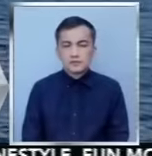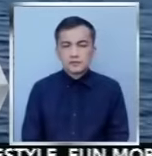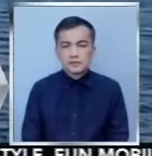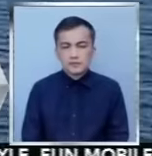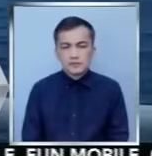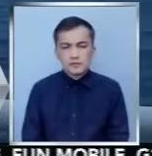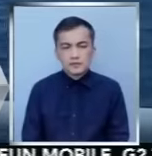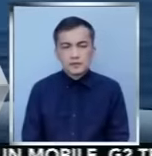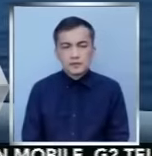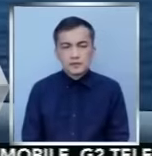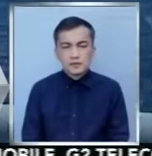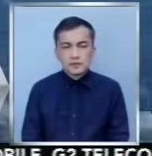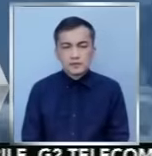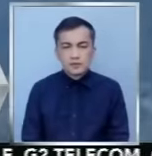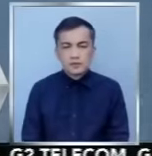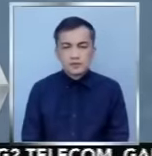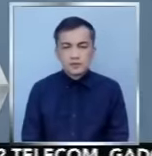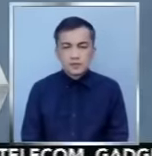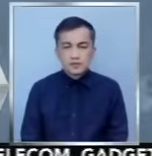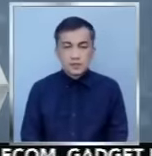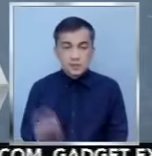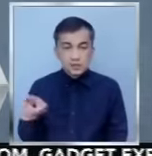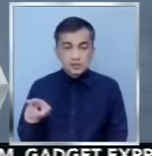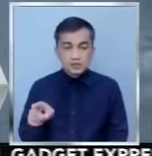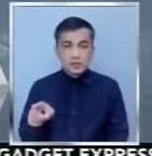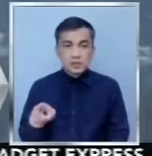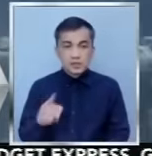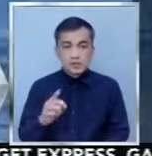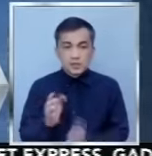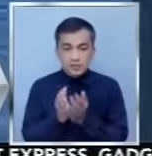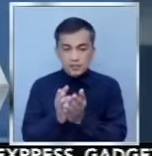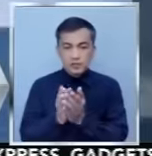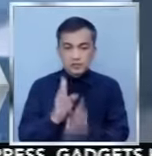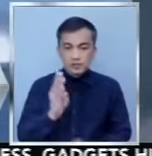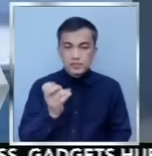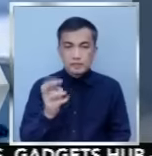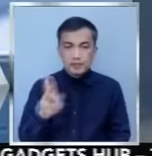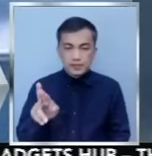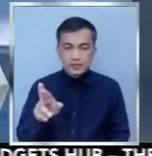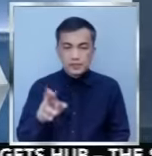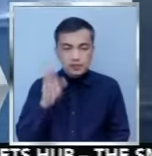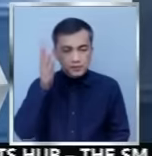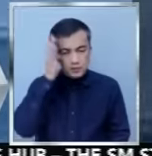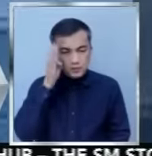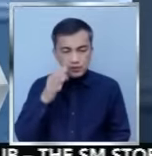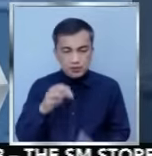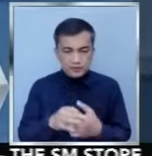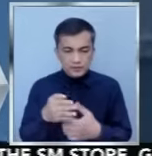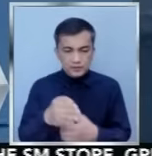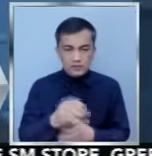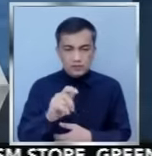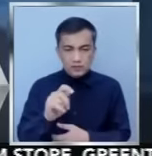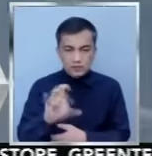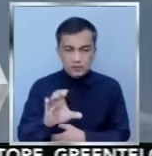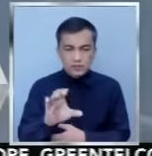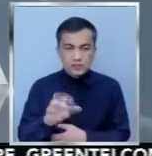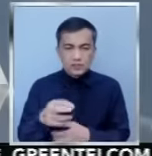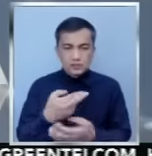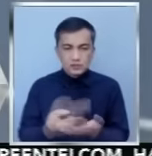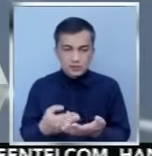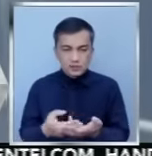doon sa pool ang mga barko ng bfar o Bureau fisheries and aquatic resources ng water Canon ng China